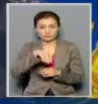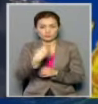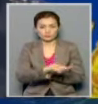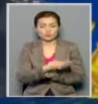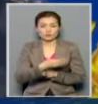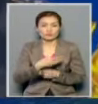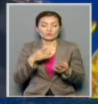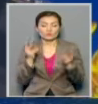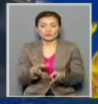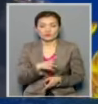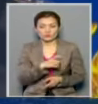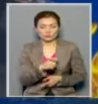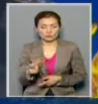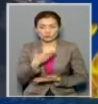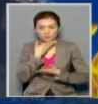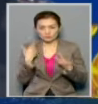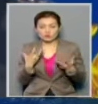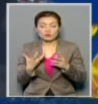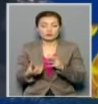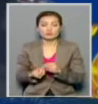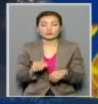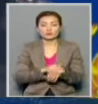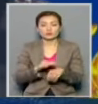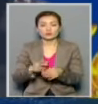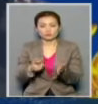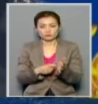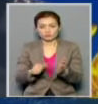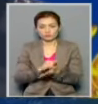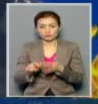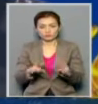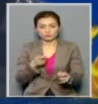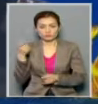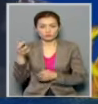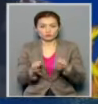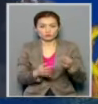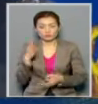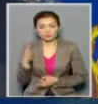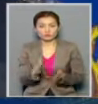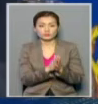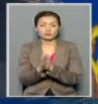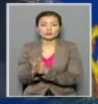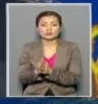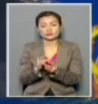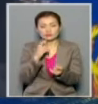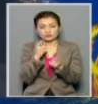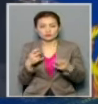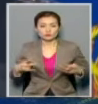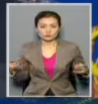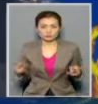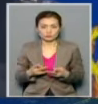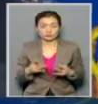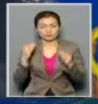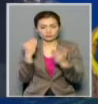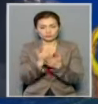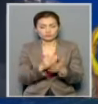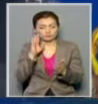перевернулась на обочину. Пострадавших нет. По данному факту ведется сбор документов. В связи с этим просим водителей максимально строго соблюдать